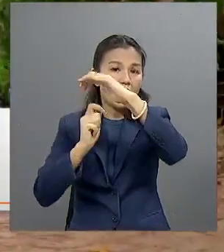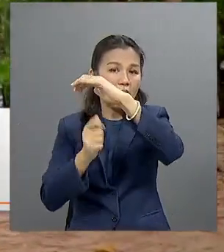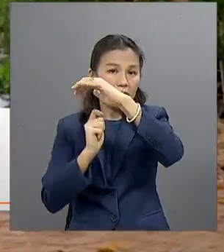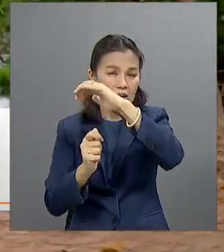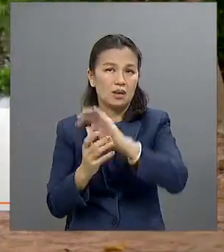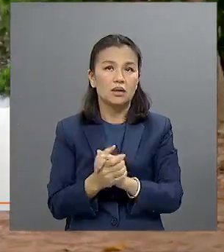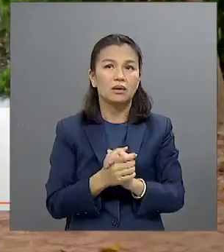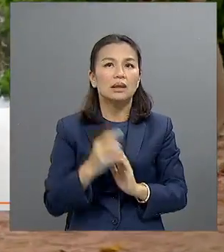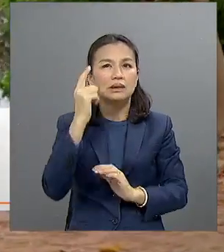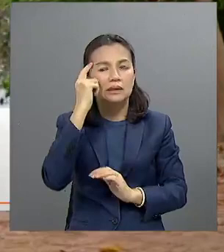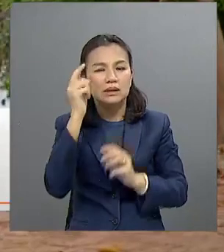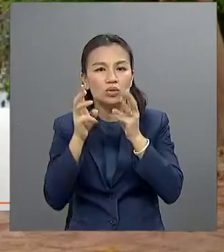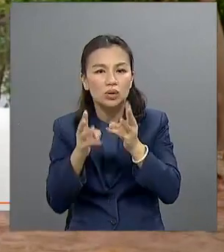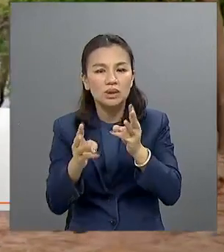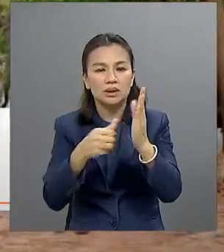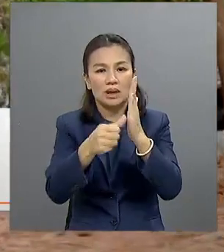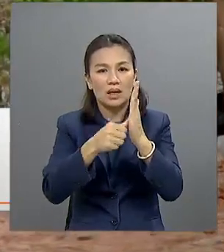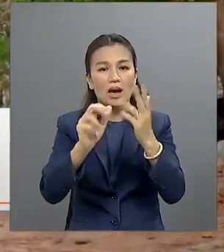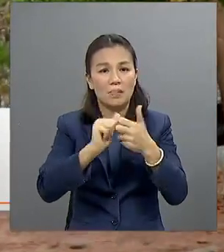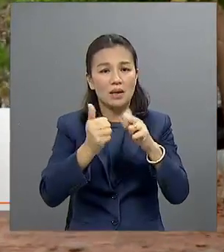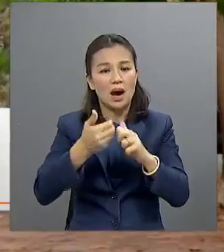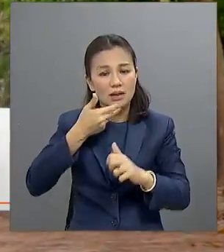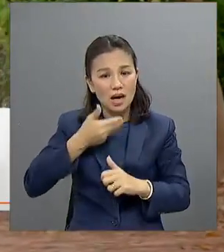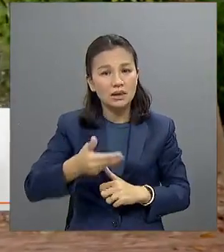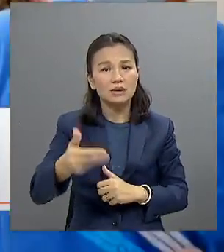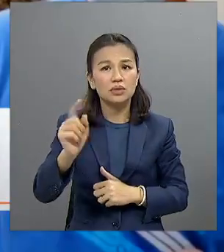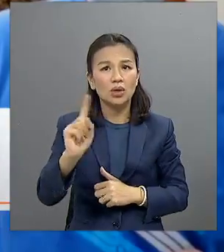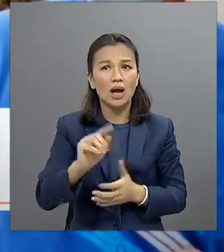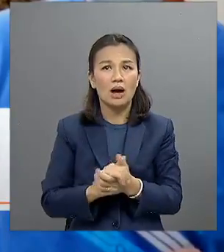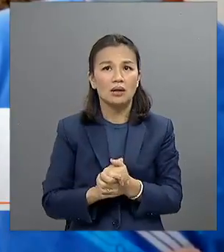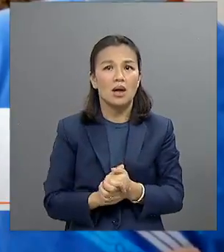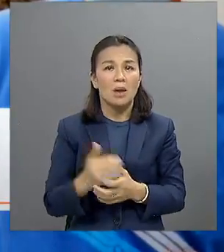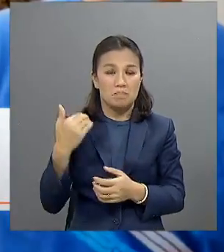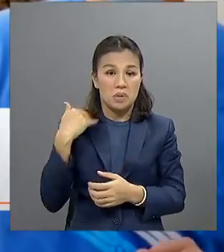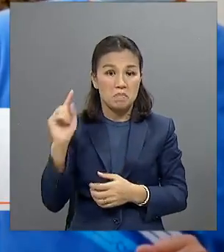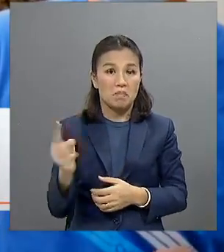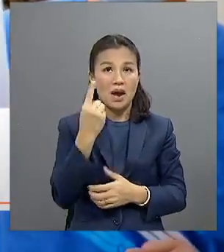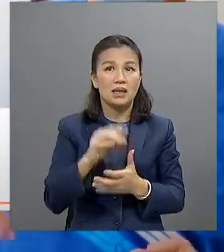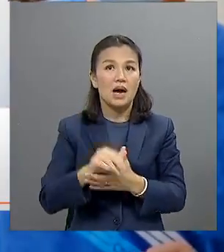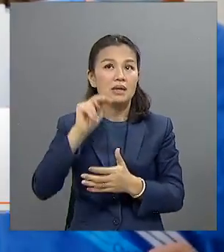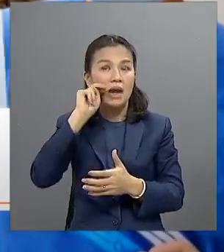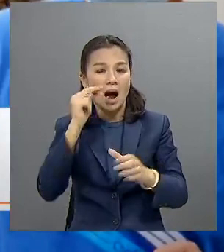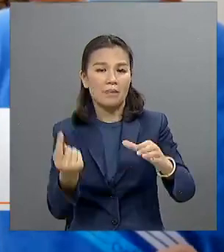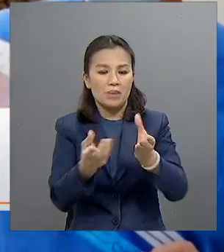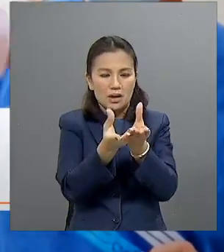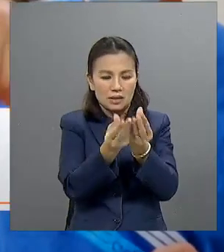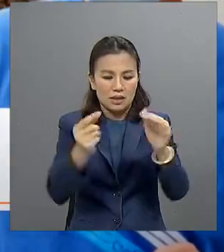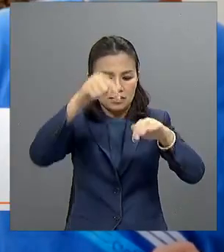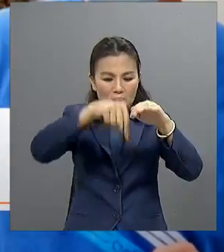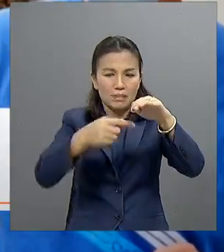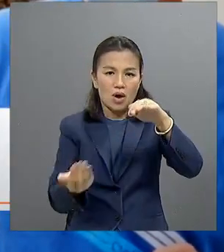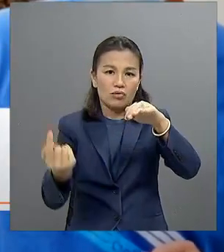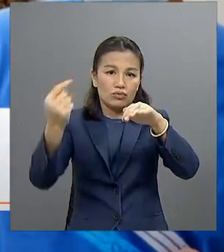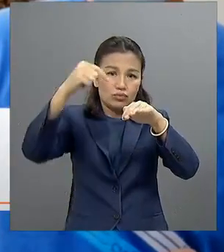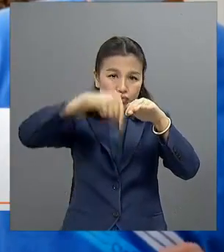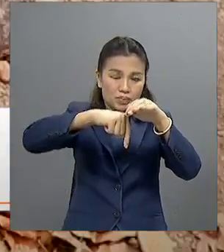คิดที่จะแก้ไขปัญหาอย่างยั่งยืนโดยการนำนวัตกรรมเติมน้ำใต้ดินเพิ่มระดับน้ำบาดาลน้ำตื้นสร้างความ